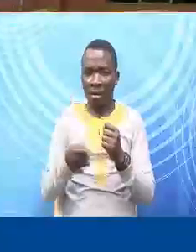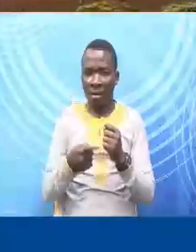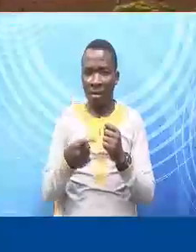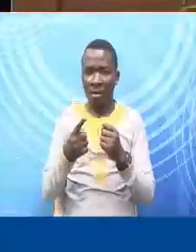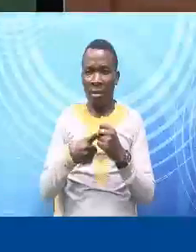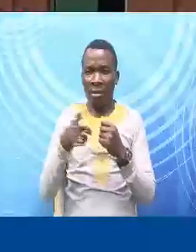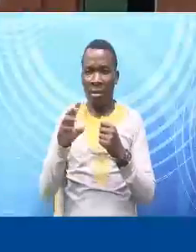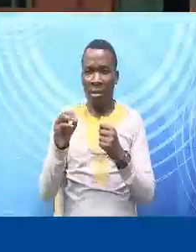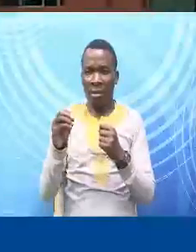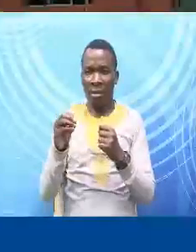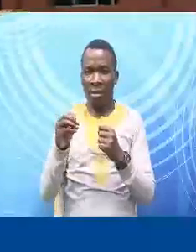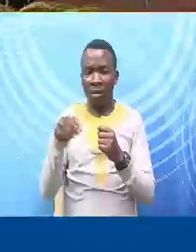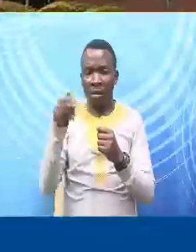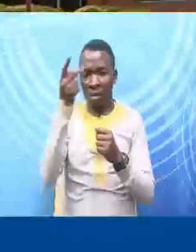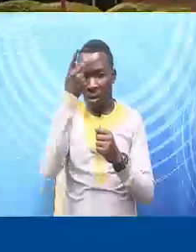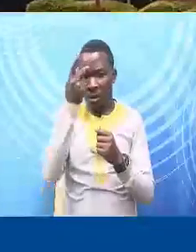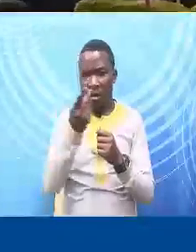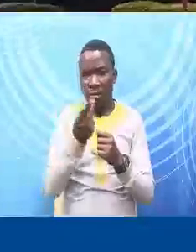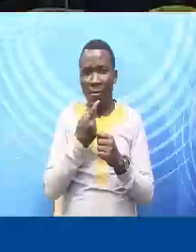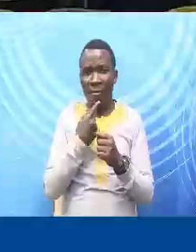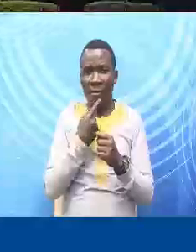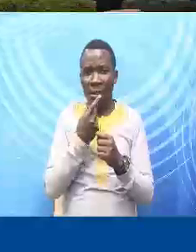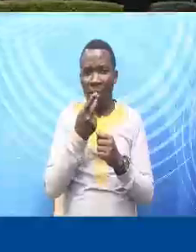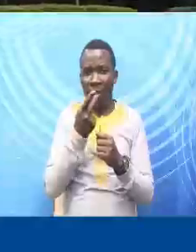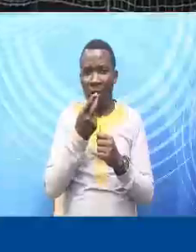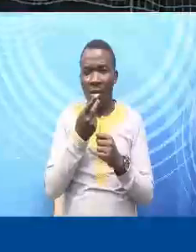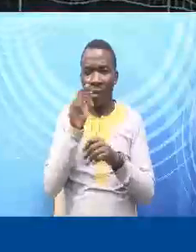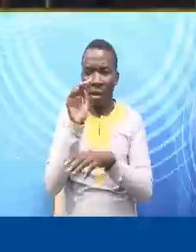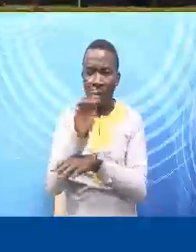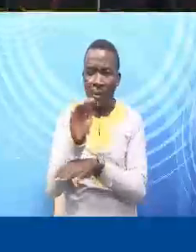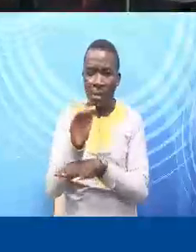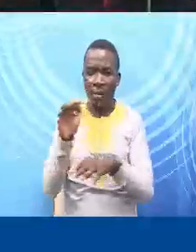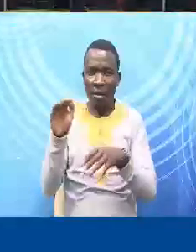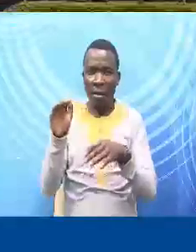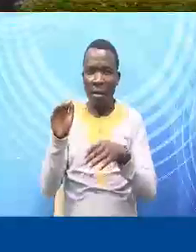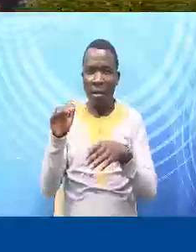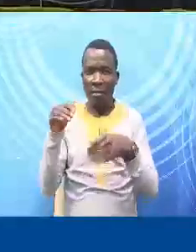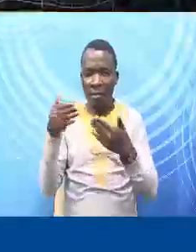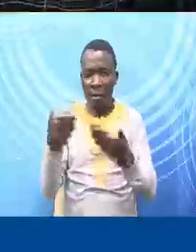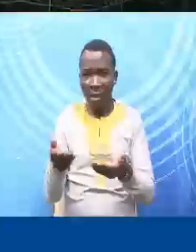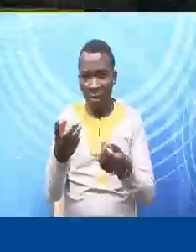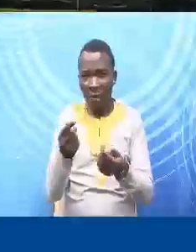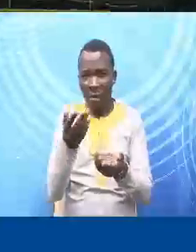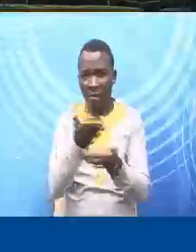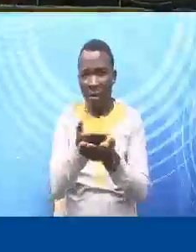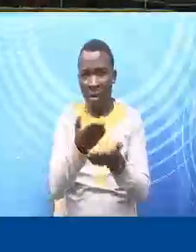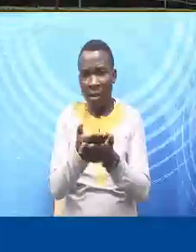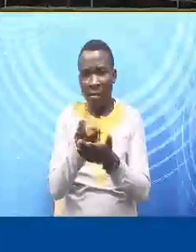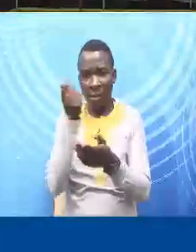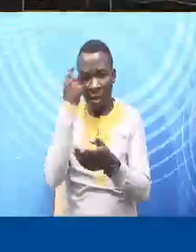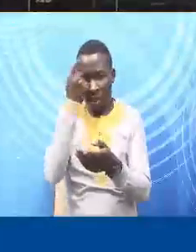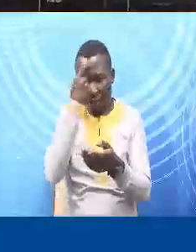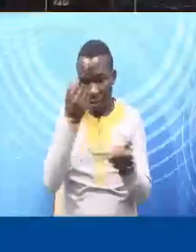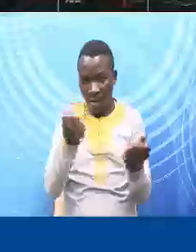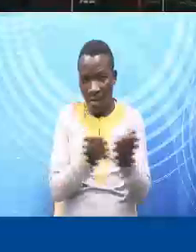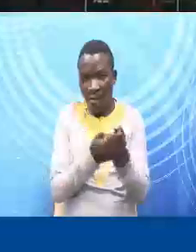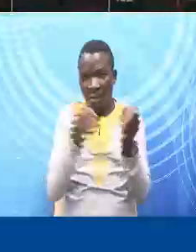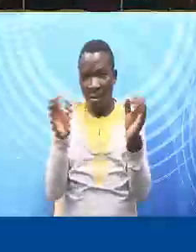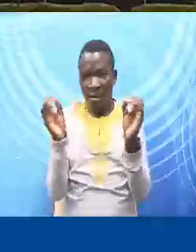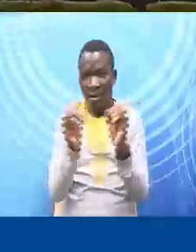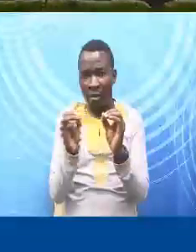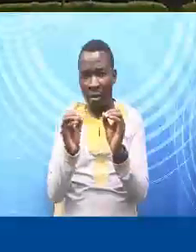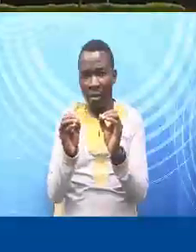38,600 ababyeyi baratubaba bakabaza bati twaye umwaduciye leta itaragira ubwunganizi